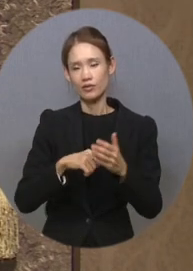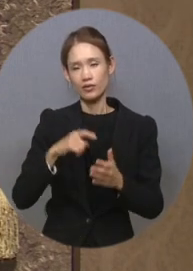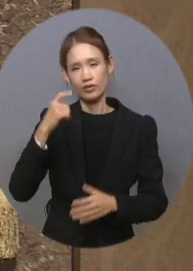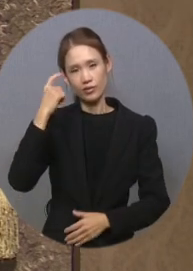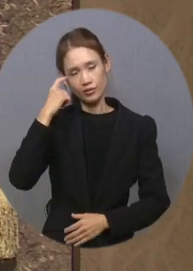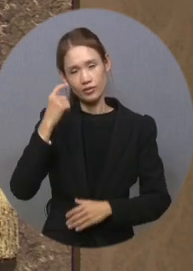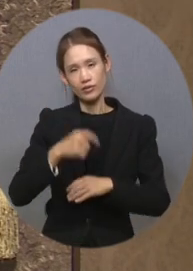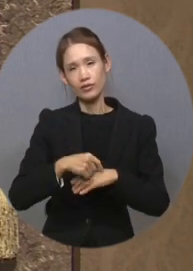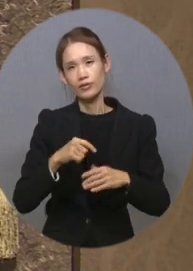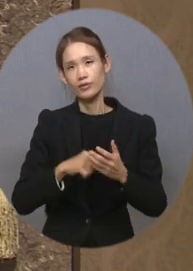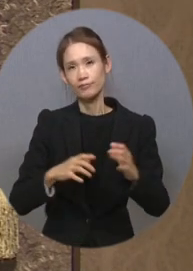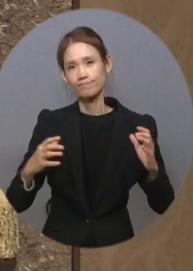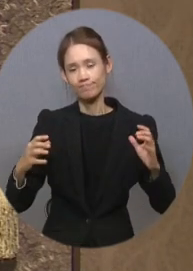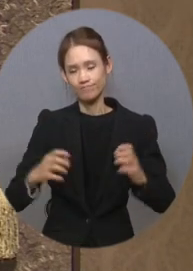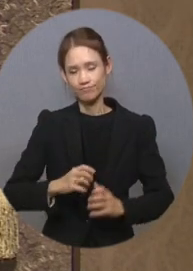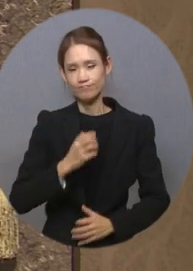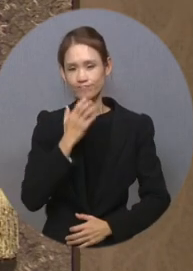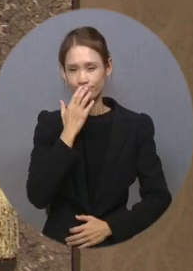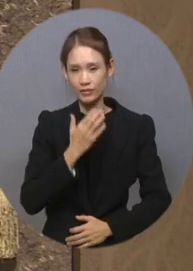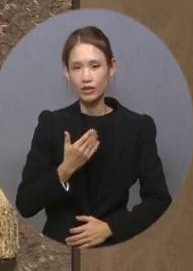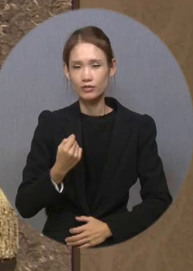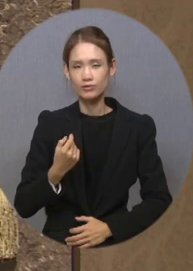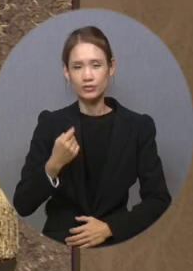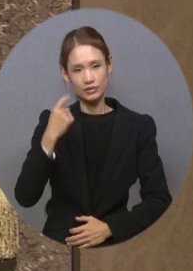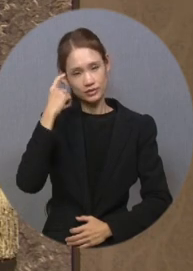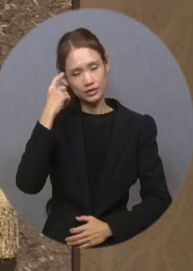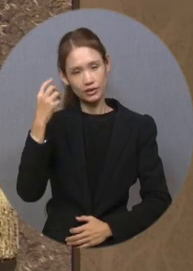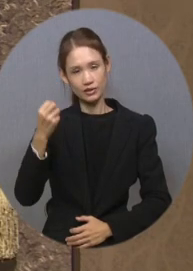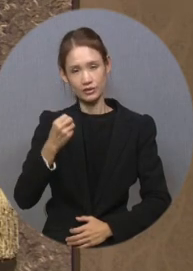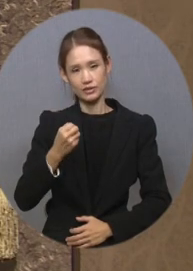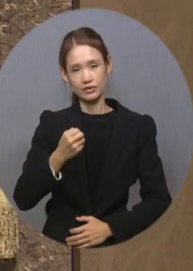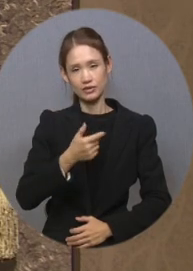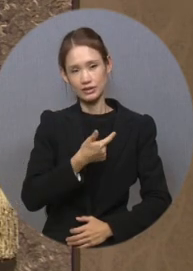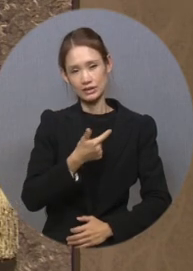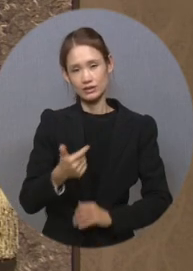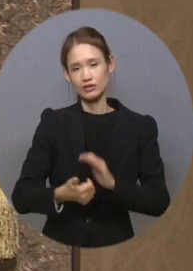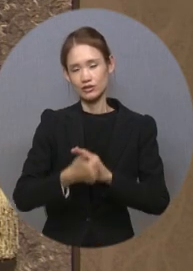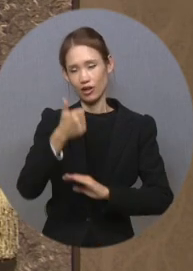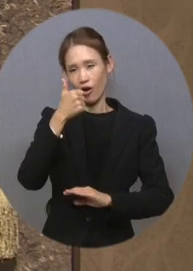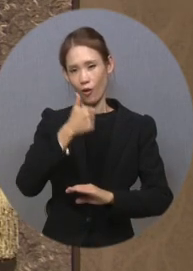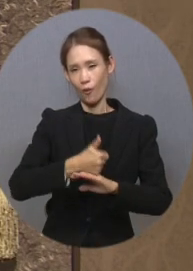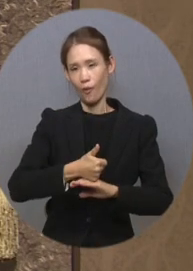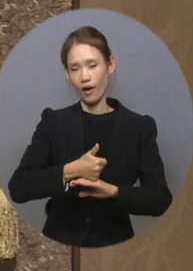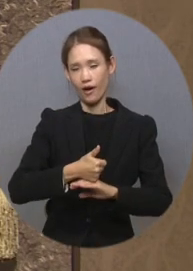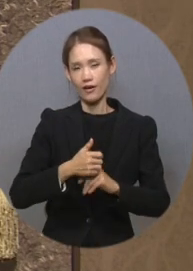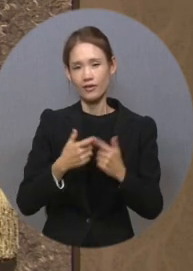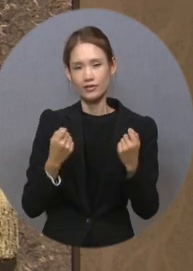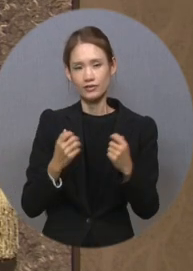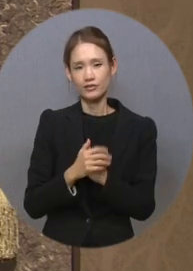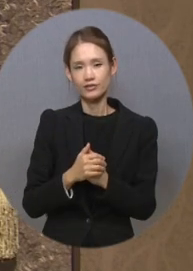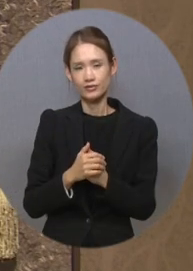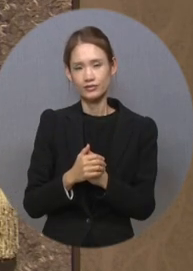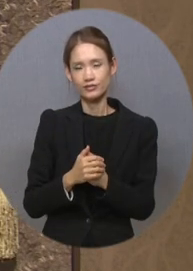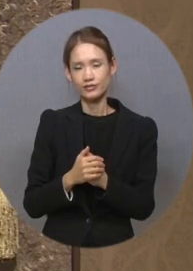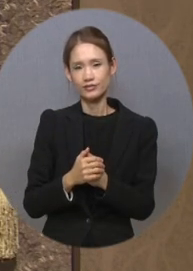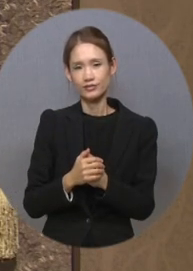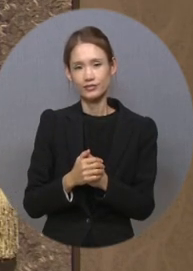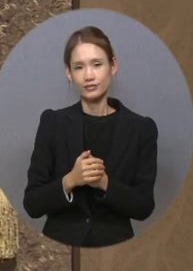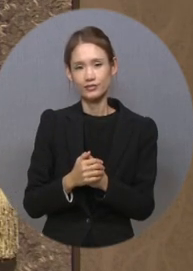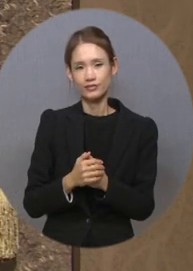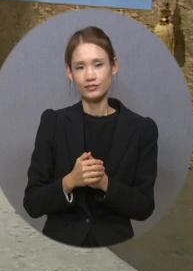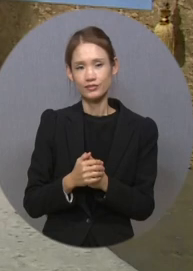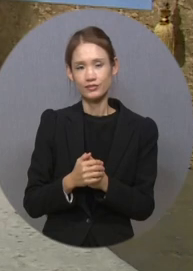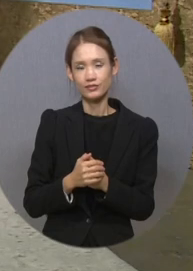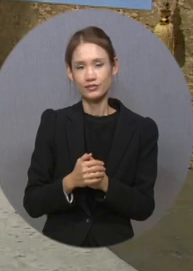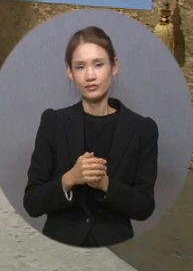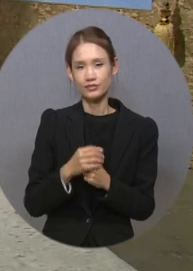생각과 마음을 모을 수 있었다. 저는 이게 가장 큰 성과다. 이런 생각을 하고 있네요.